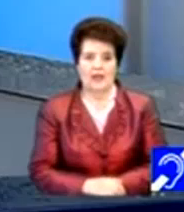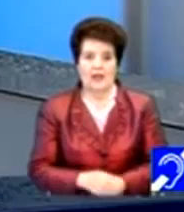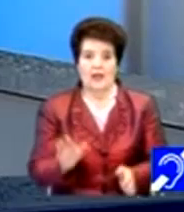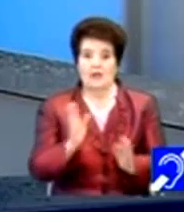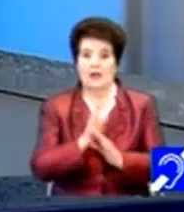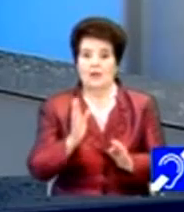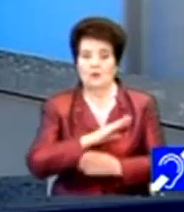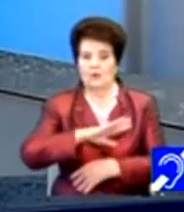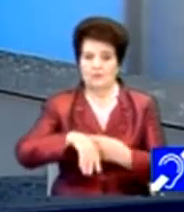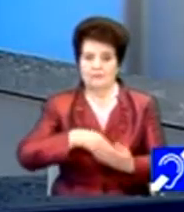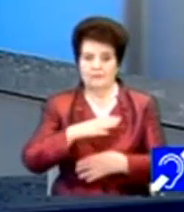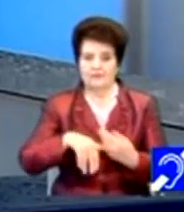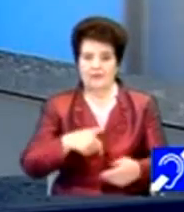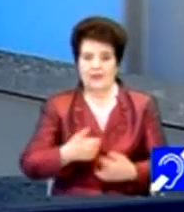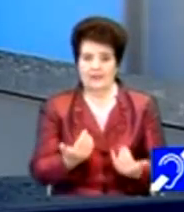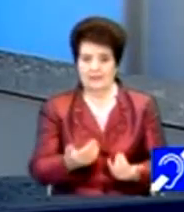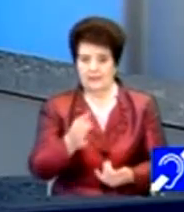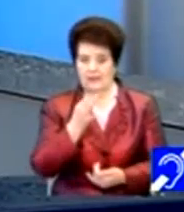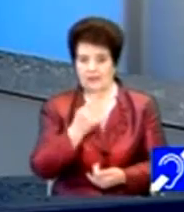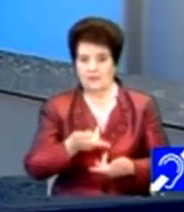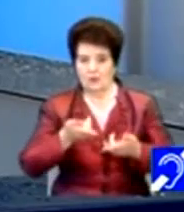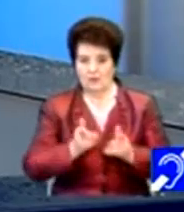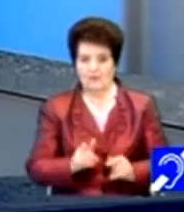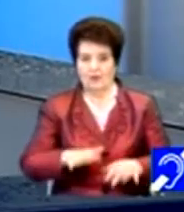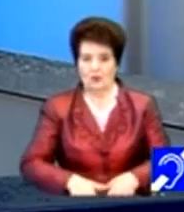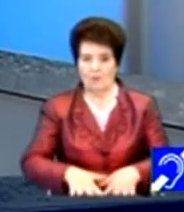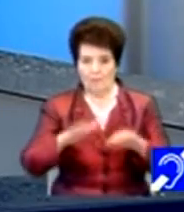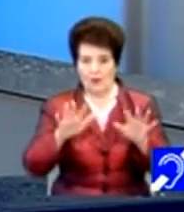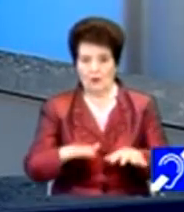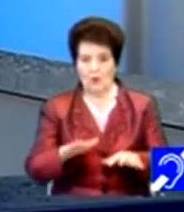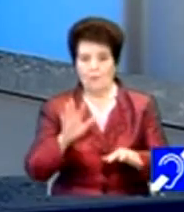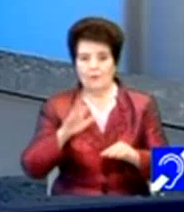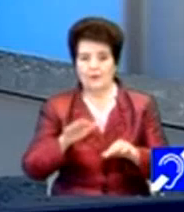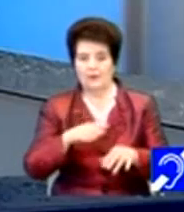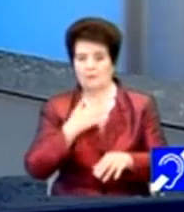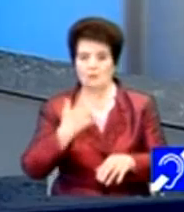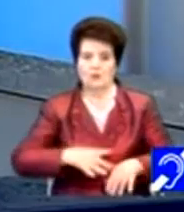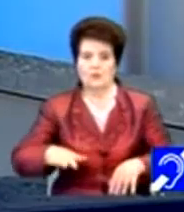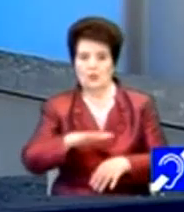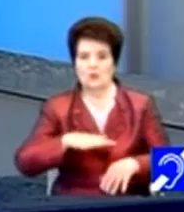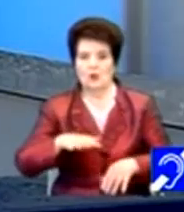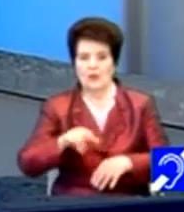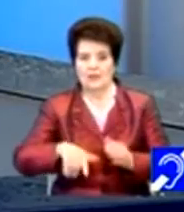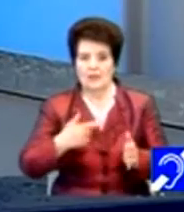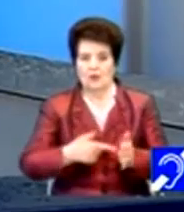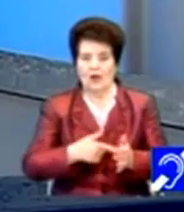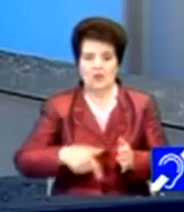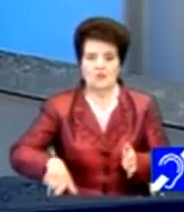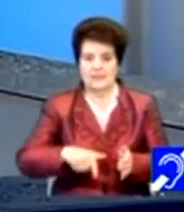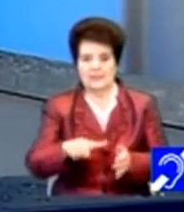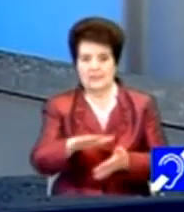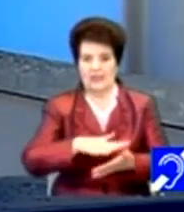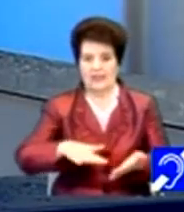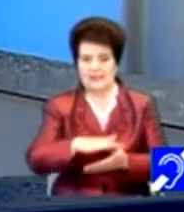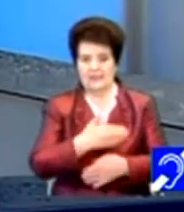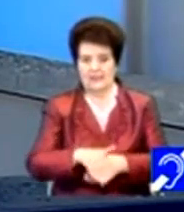Natura s-a dezlănțuit astăzi la Chișinău. A fost un adevărat potop care a făcut ravagii în mai multe zone din oraș. Străzile s-au transformat